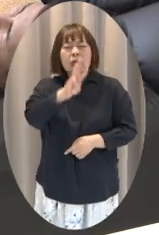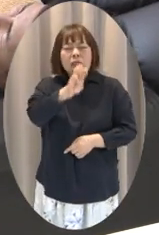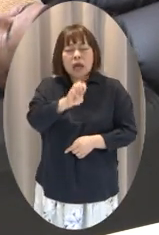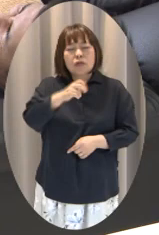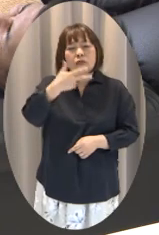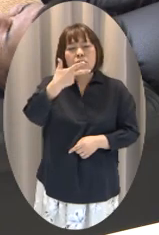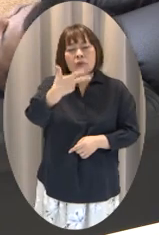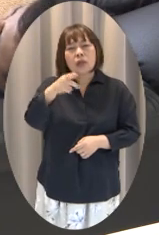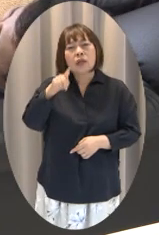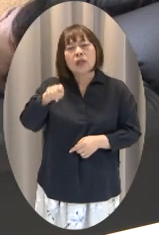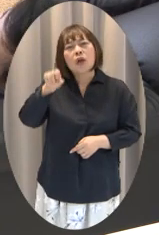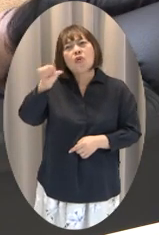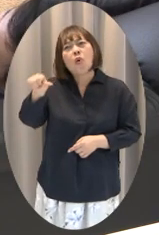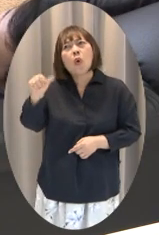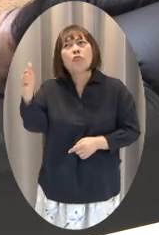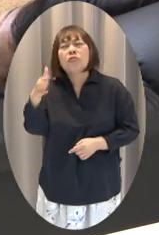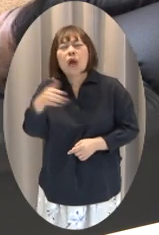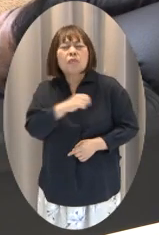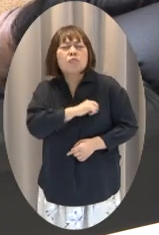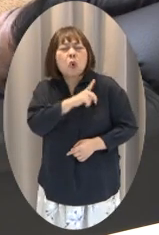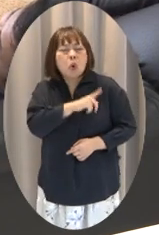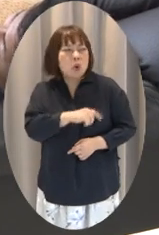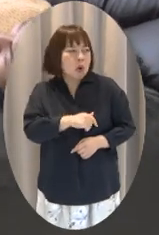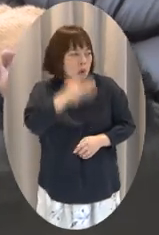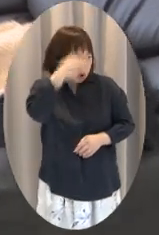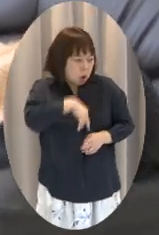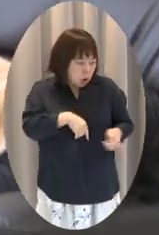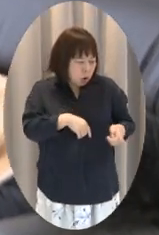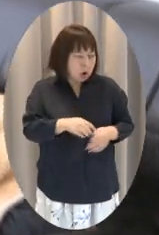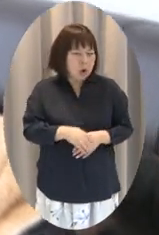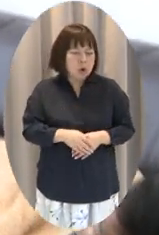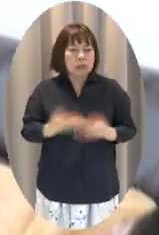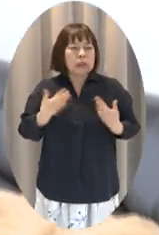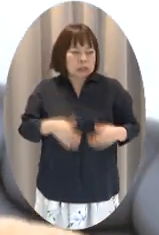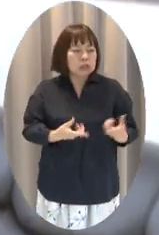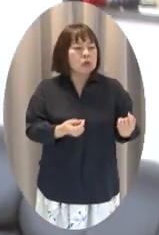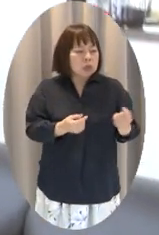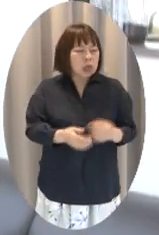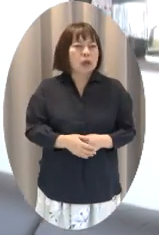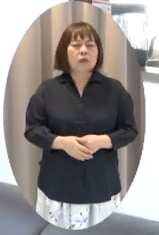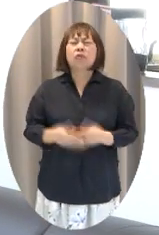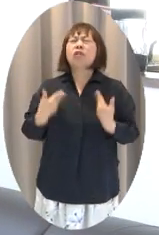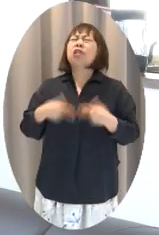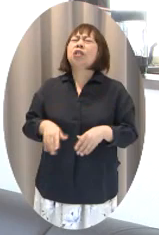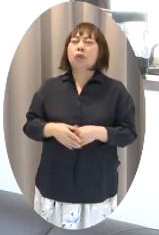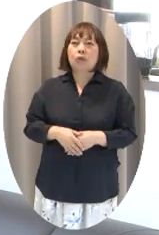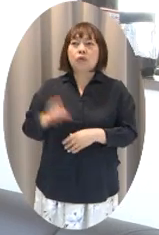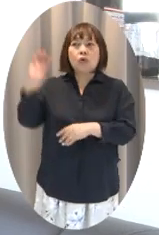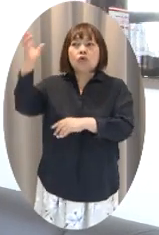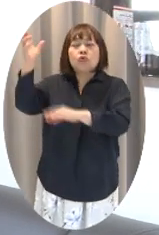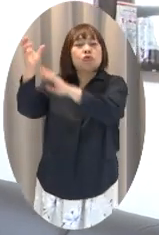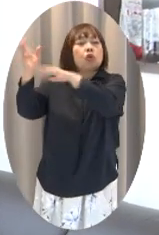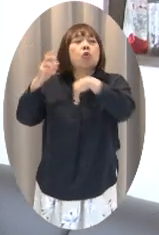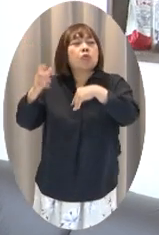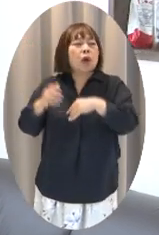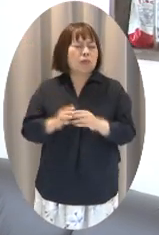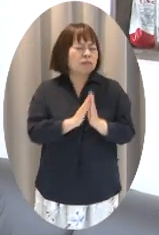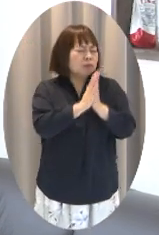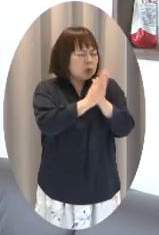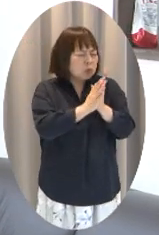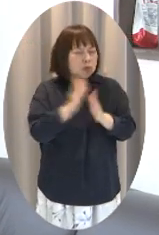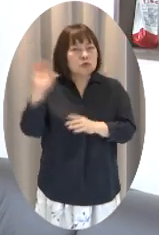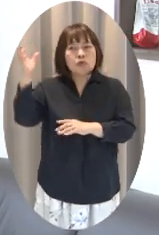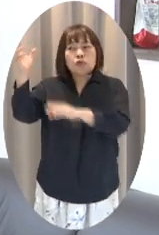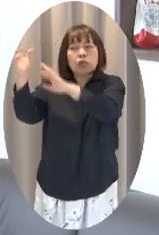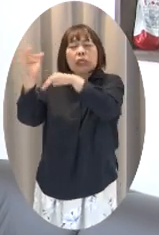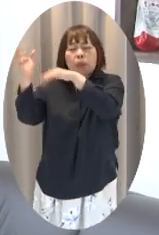度5分ぐらいある。 37度5分。はあ、うん、そりゃしんどいな。 うん、しんどい。 救急車呼ぶわ。 頼む。 救急車見て